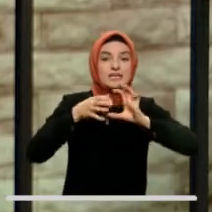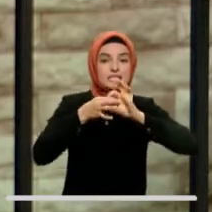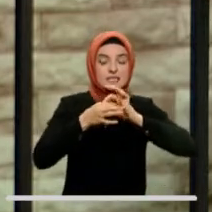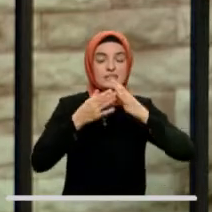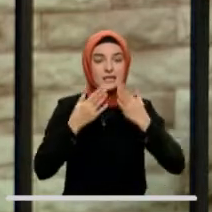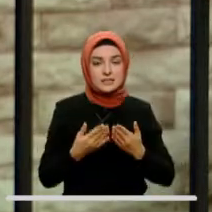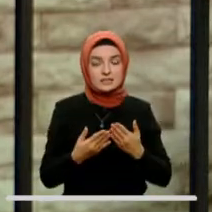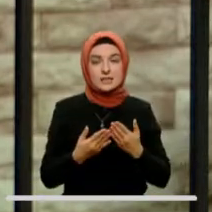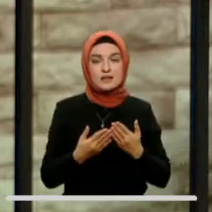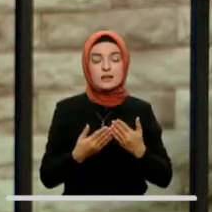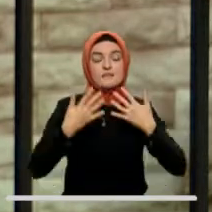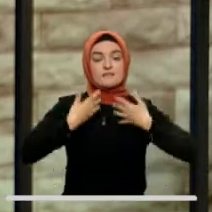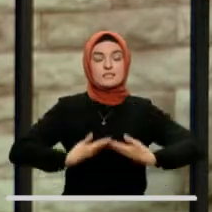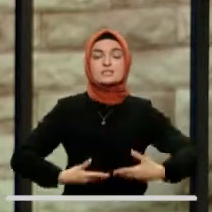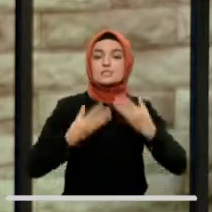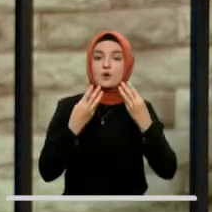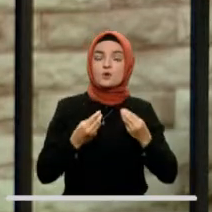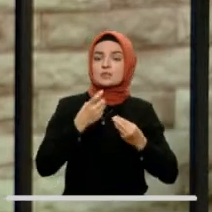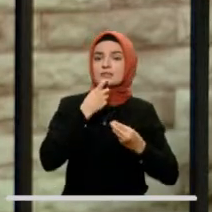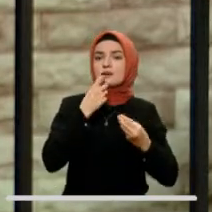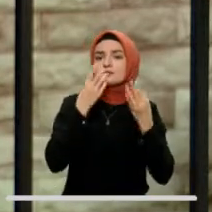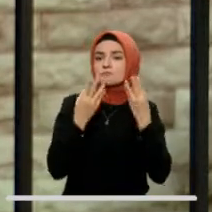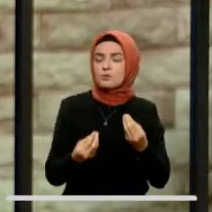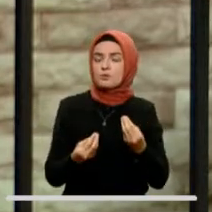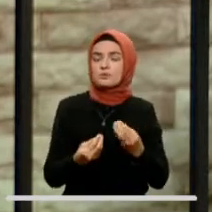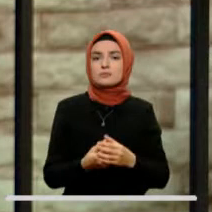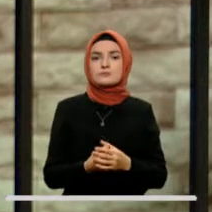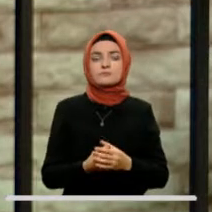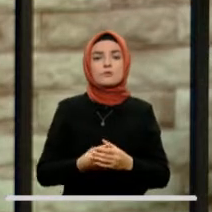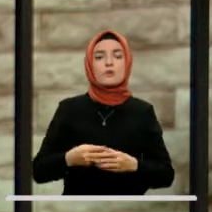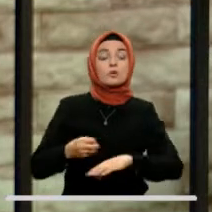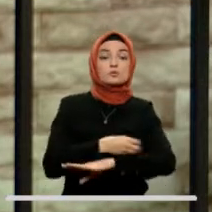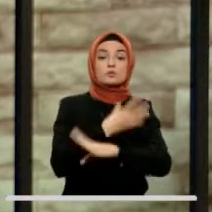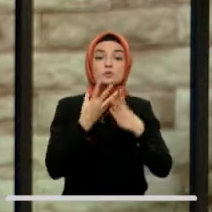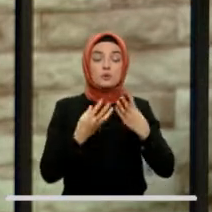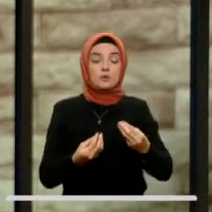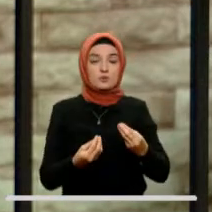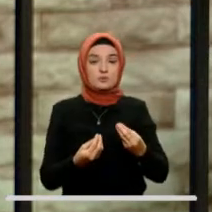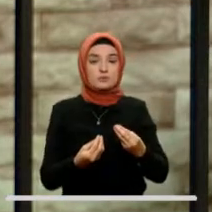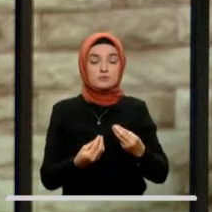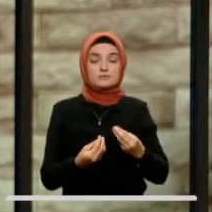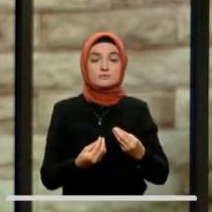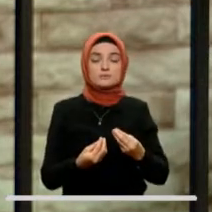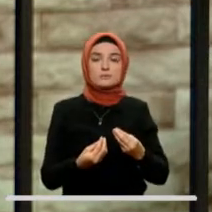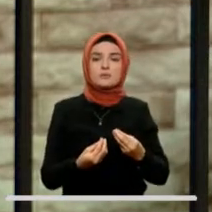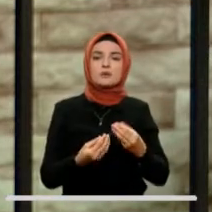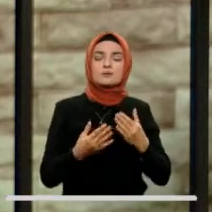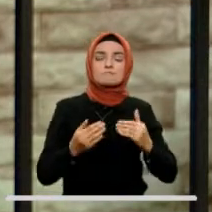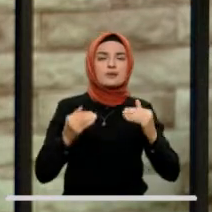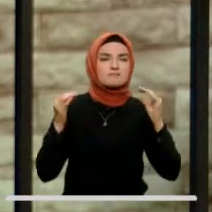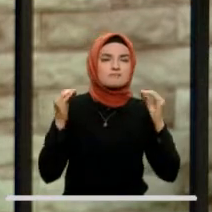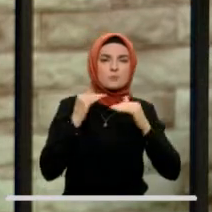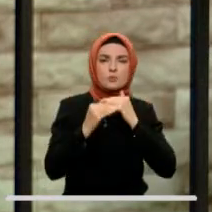yeterlilikler dediğimiz fiziksel anlamdaki yaş anlamda yeterlilik, duygusal anlamdaki yeterlilik, sosyal anlamdaki